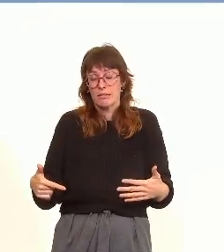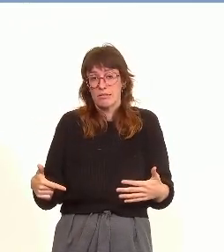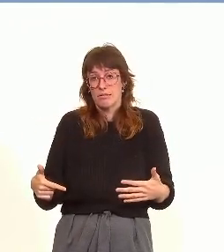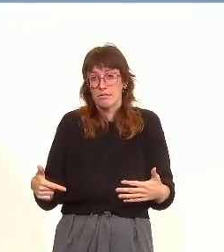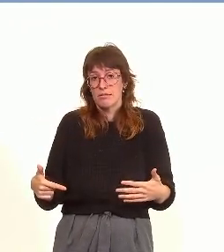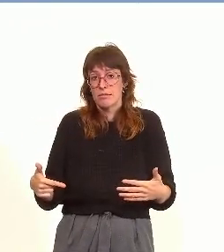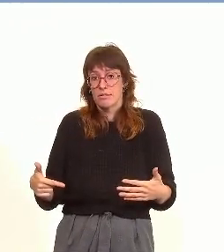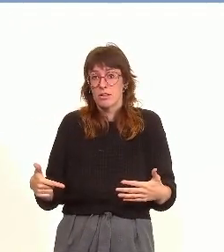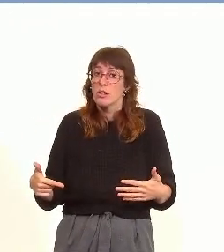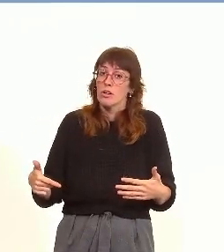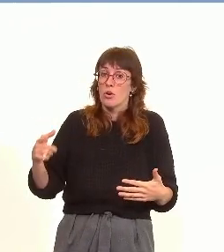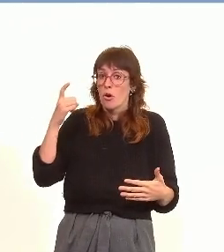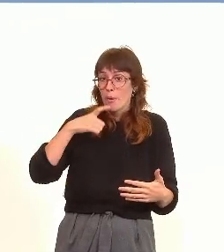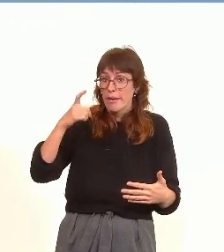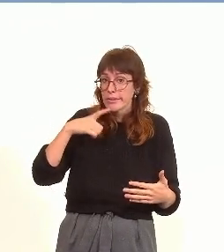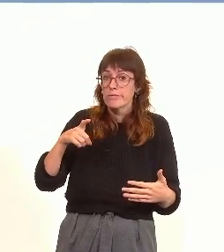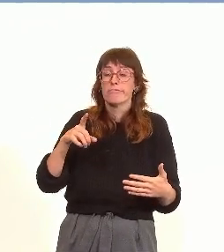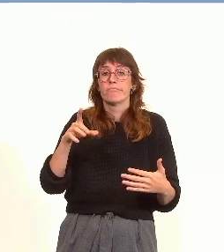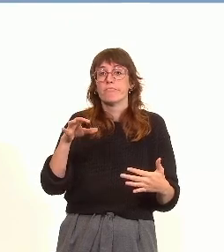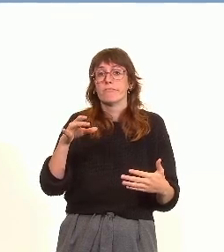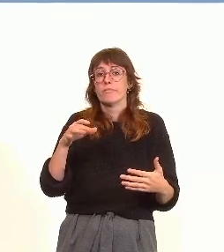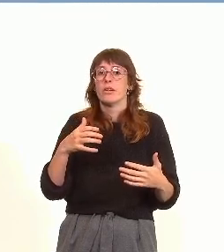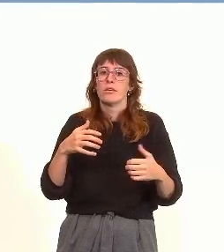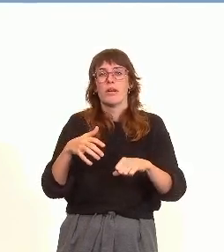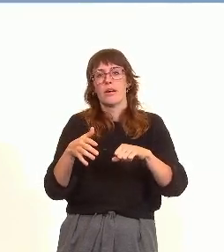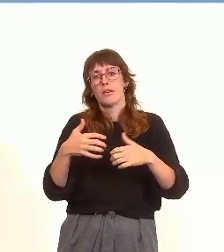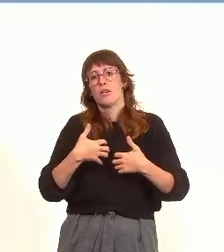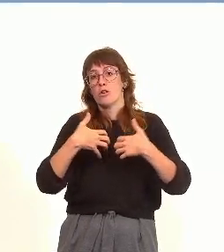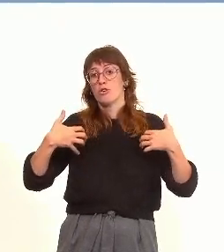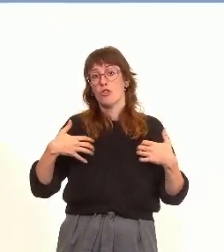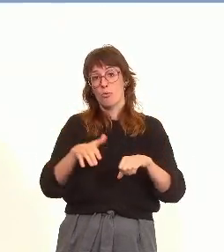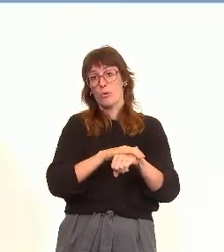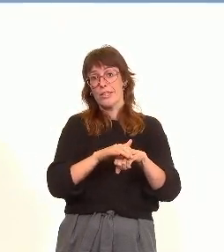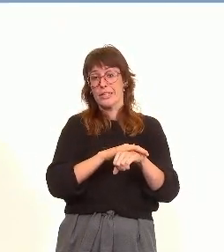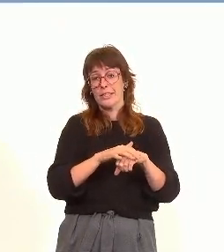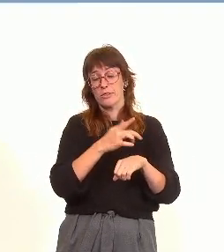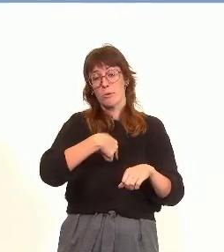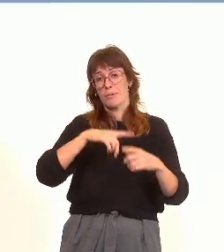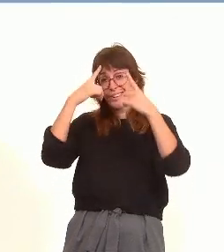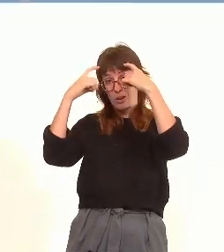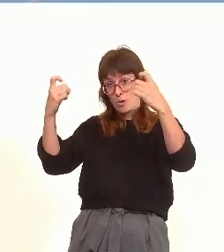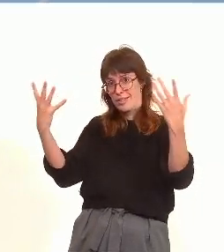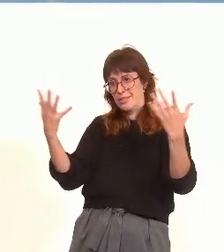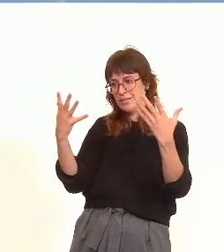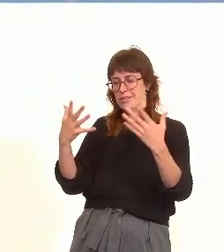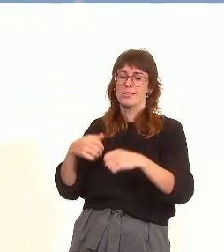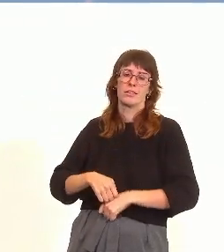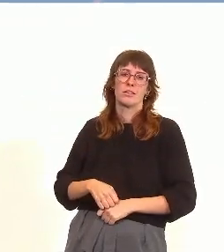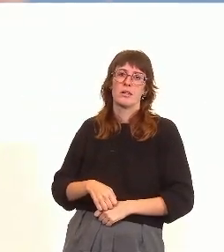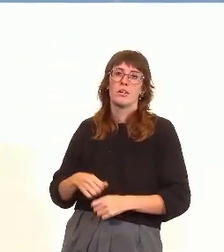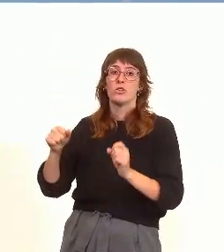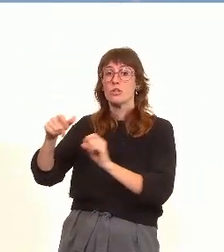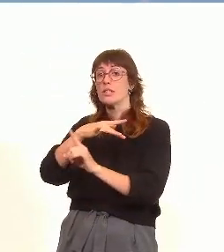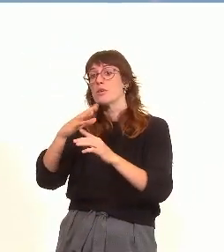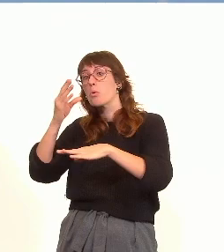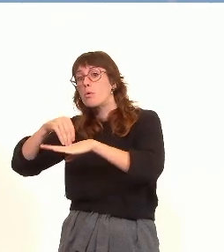des conseils, de ce qu'on appelle, nous, en sciences politiques, la démocratie des conseils, c'est-à-dire de cette consultocratie à la française, de ces différents